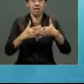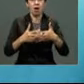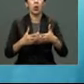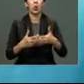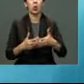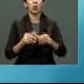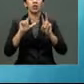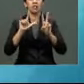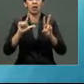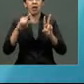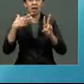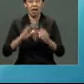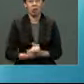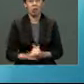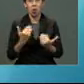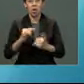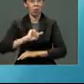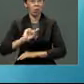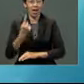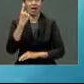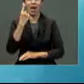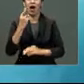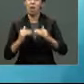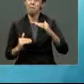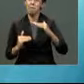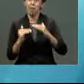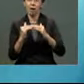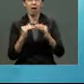ล้านเป็นวันแรกนะครับตอนนี้